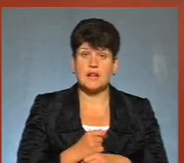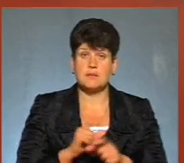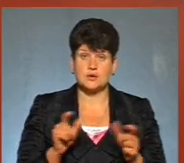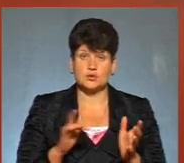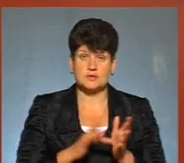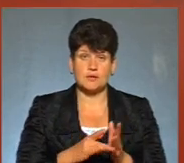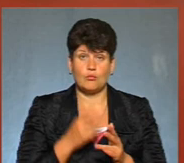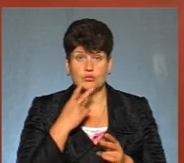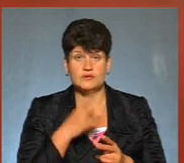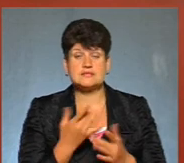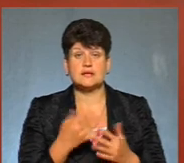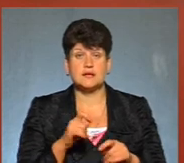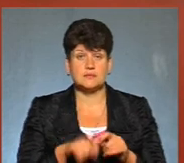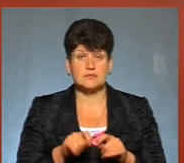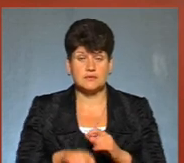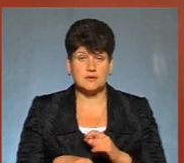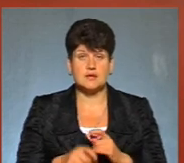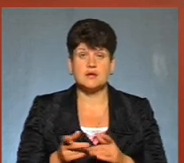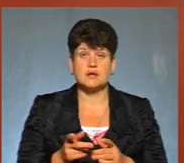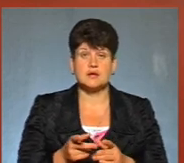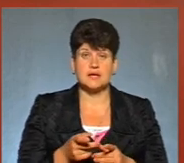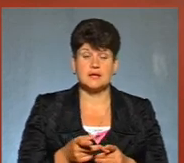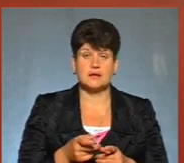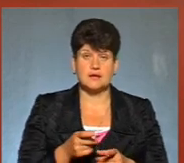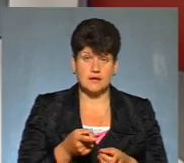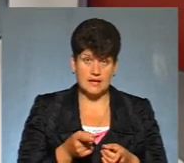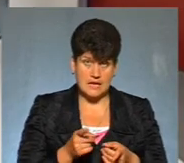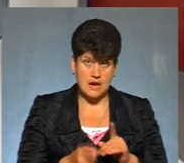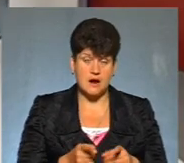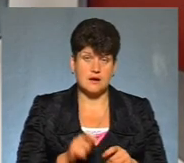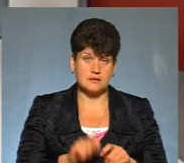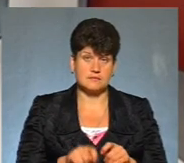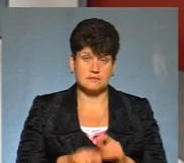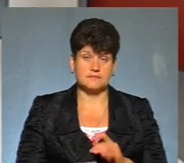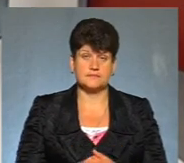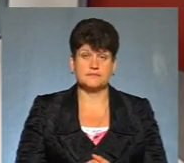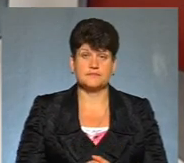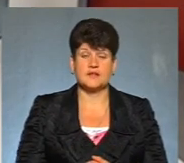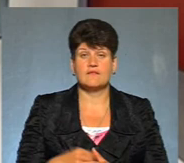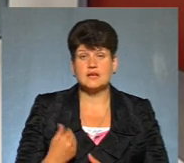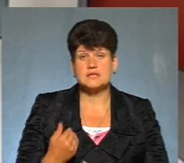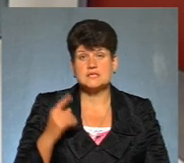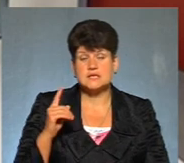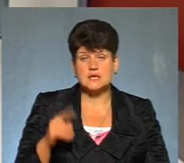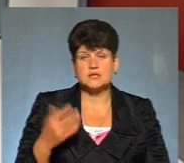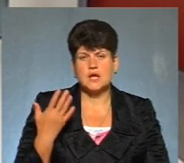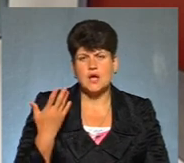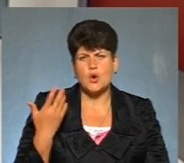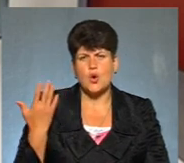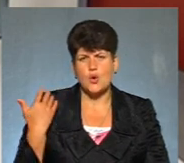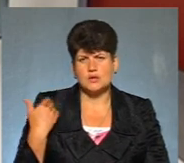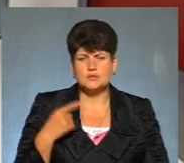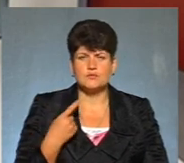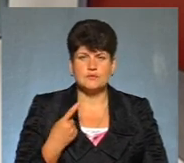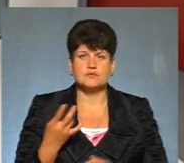скільки там досліджень робиться, і про те, що дослідження реальні, а не міфічні. Ну, ви знаєте, я колись говорив, що, мабуть,